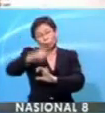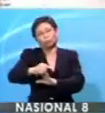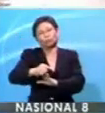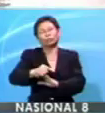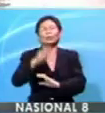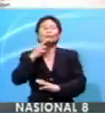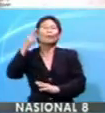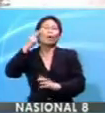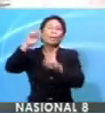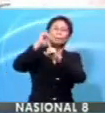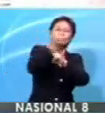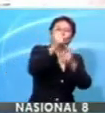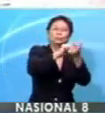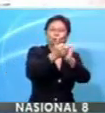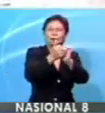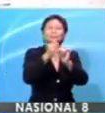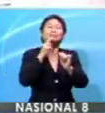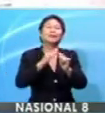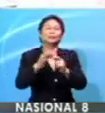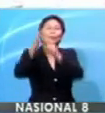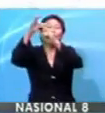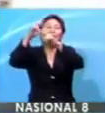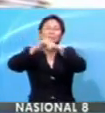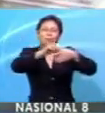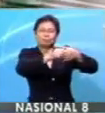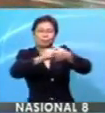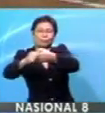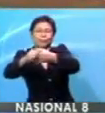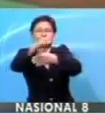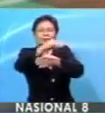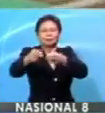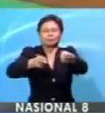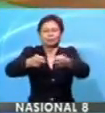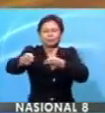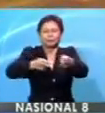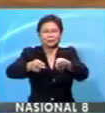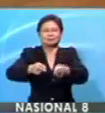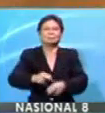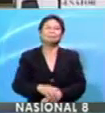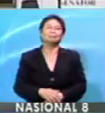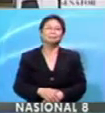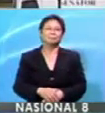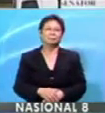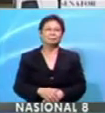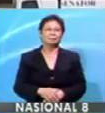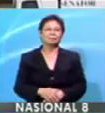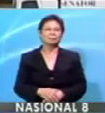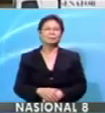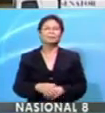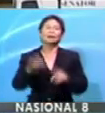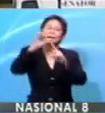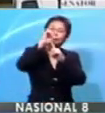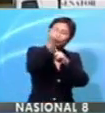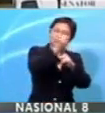meremajakan persatuan sukan terutama di peringkat kepimpinan dan pengurusan terhadap persatuan-persatuan